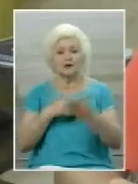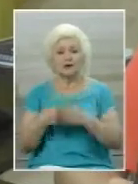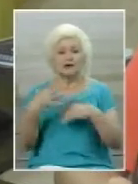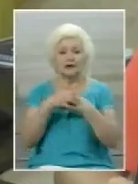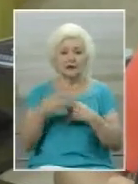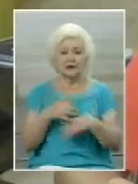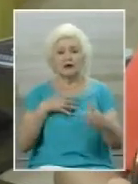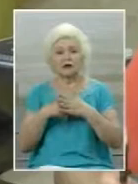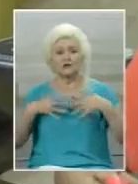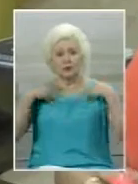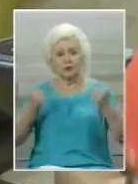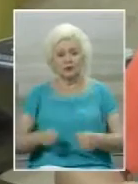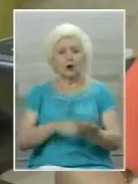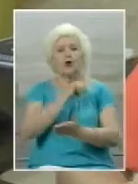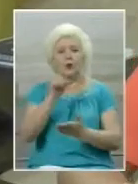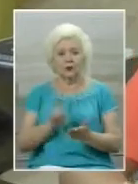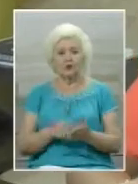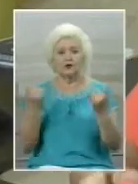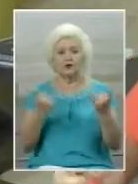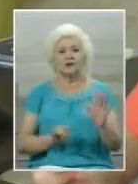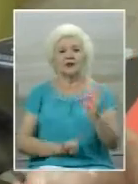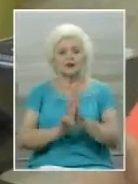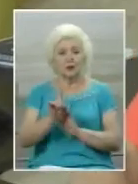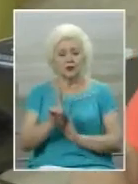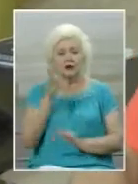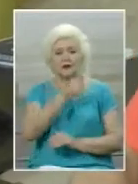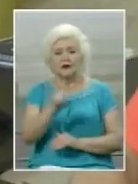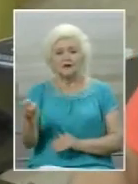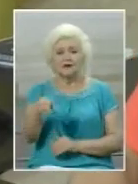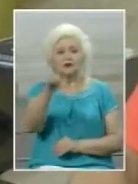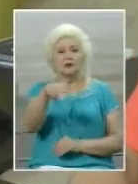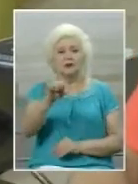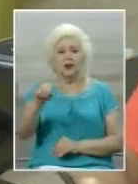так і до свого здоров'я. Обов'язково зараз почався сезон дач.